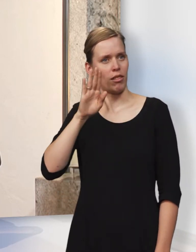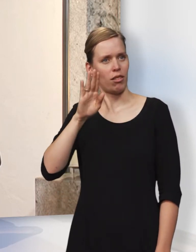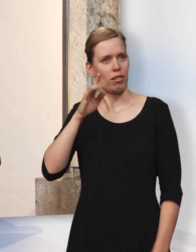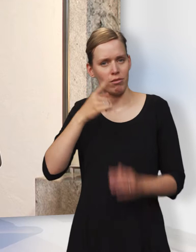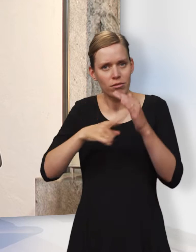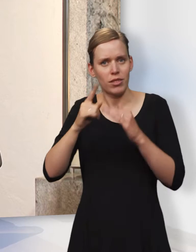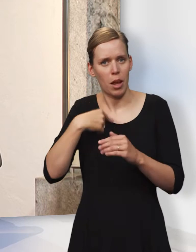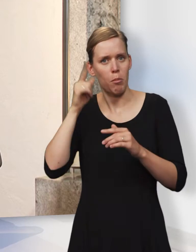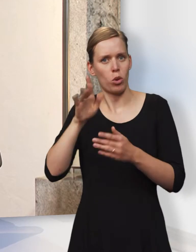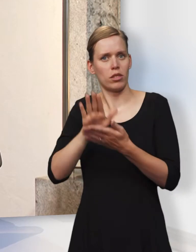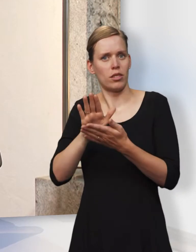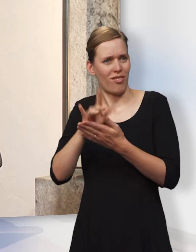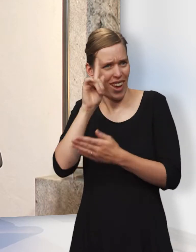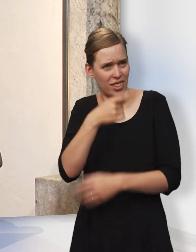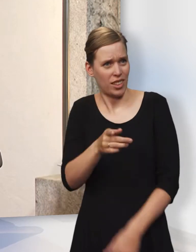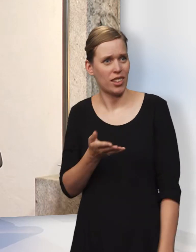was meines Vaters ist?